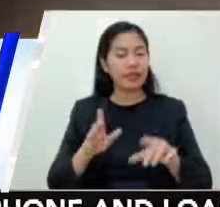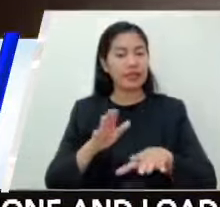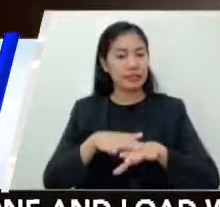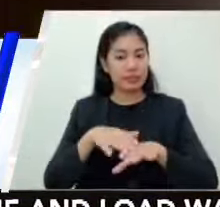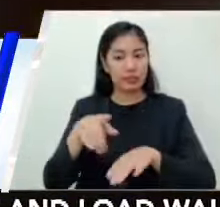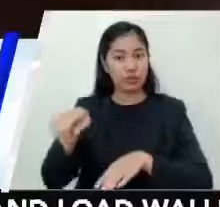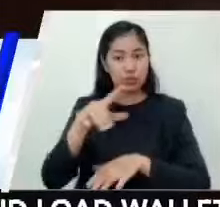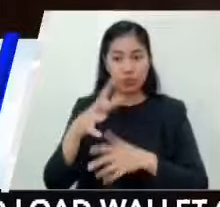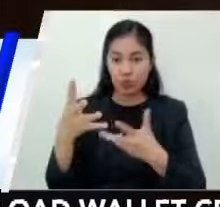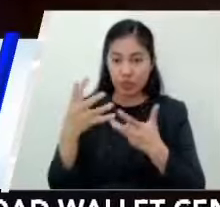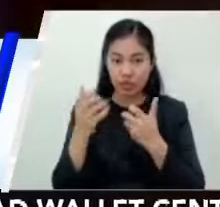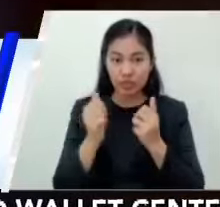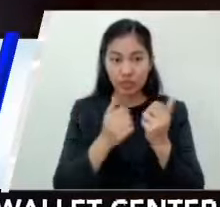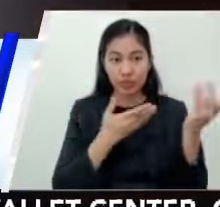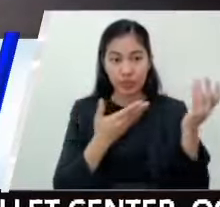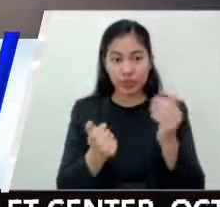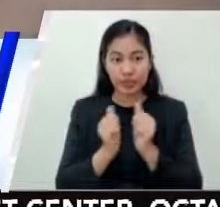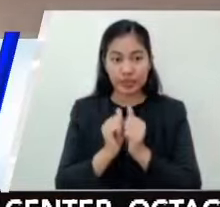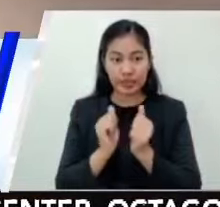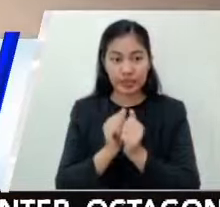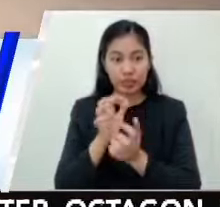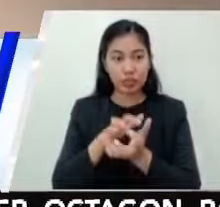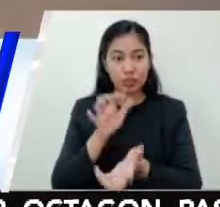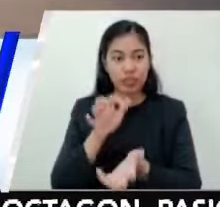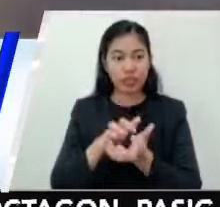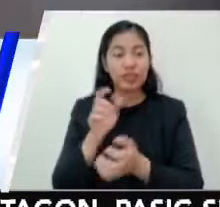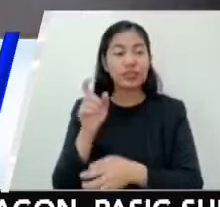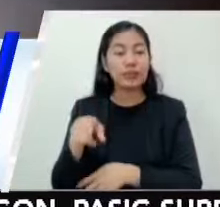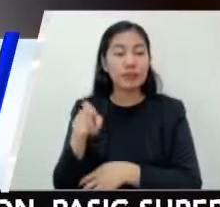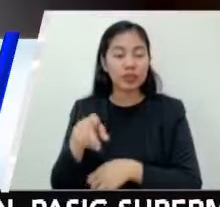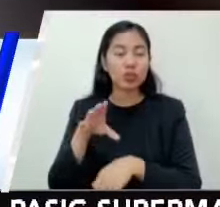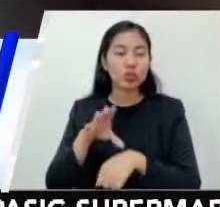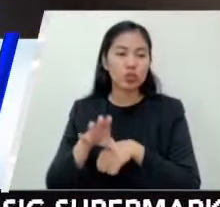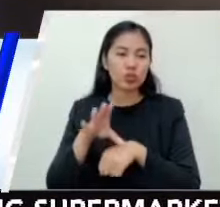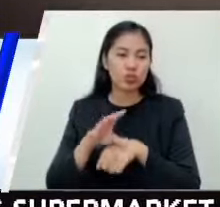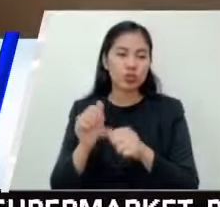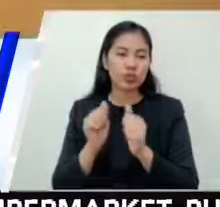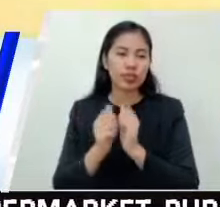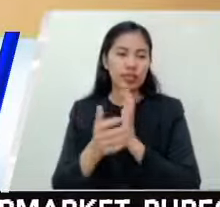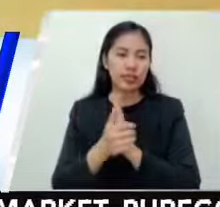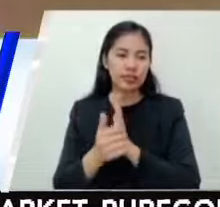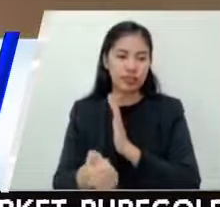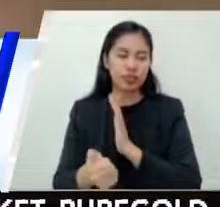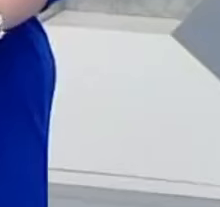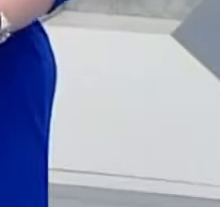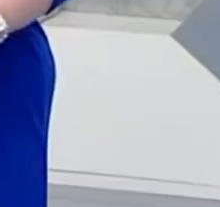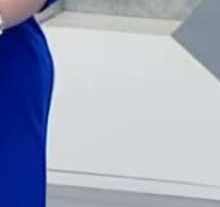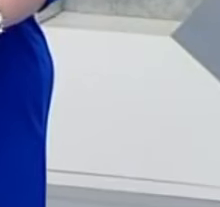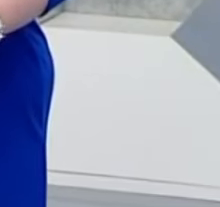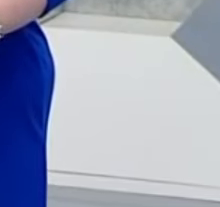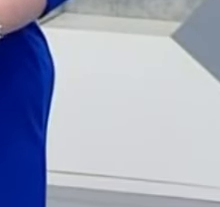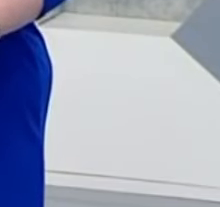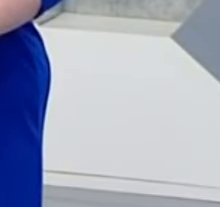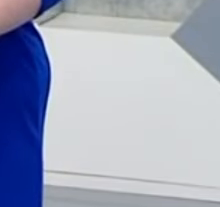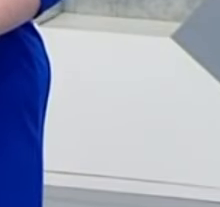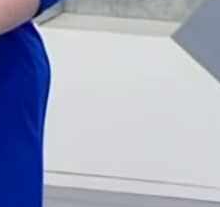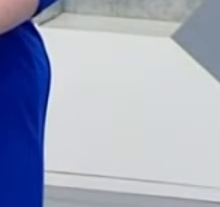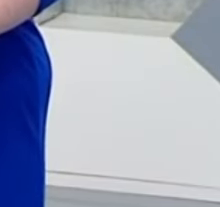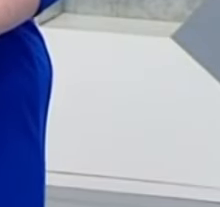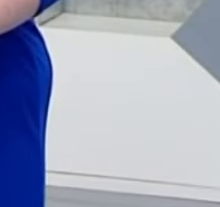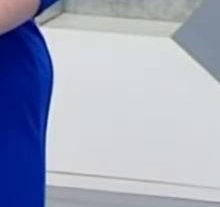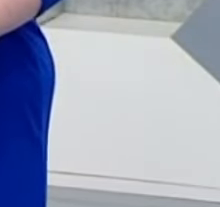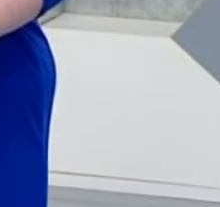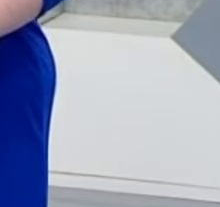alaga sa paragliding, kumonsulta po muna sa mga eksperto para iwas disgrasya. Kapuso, para sa